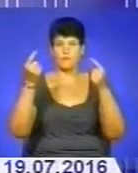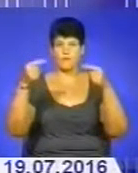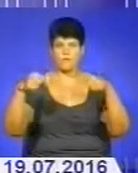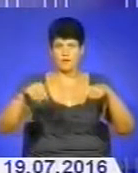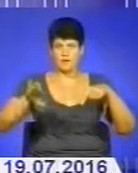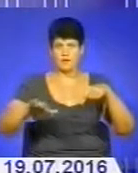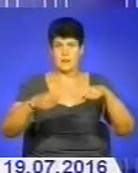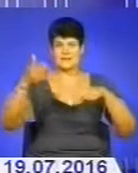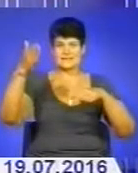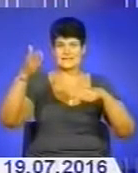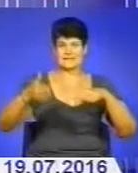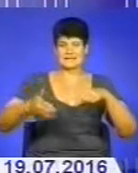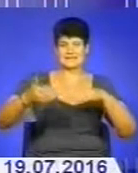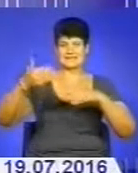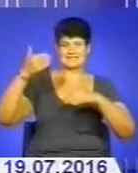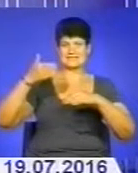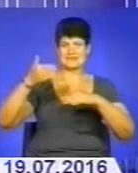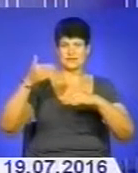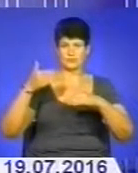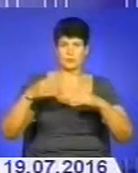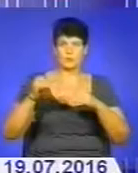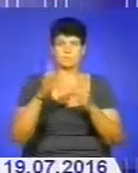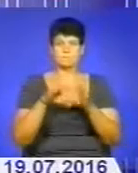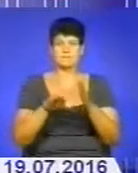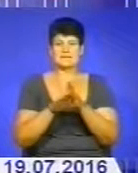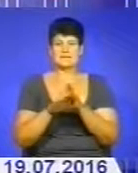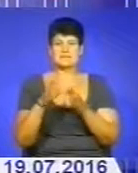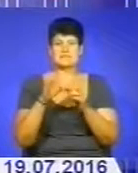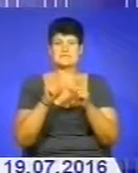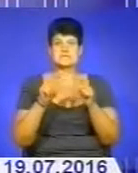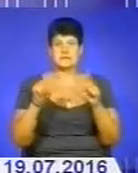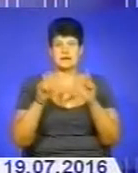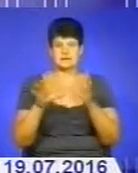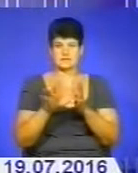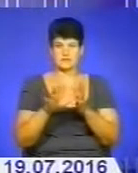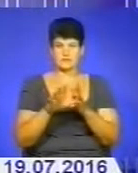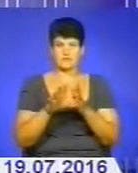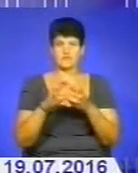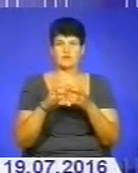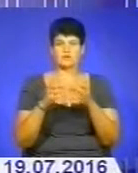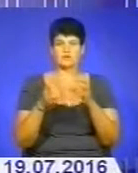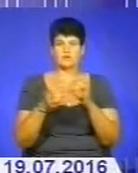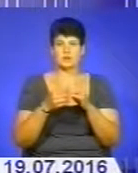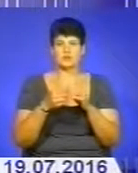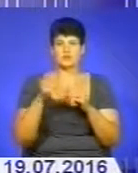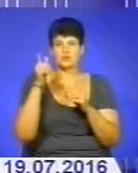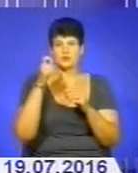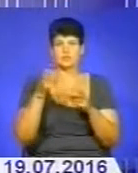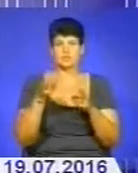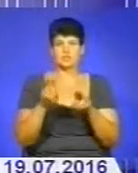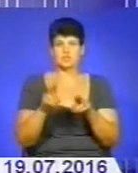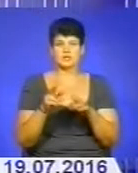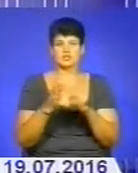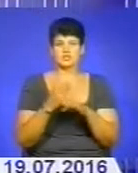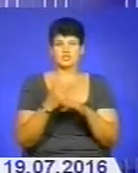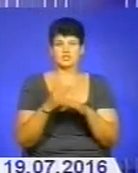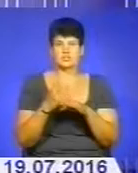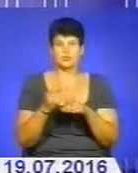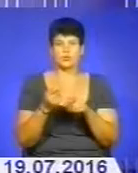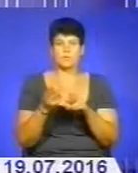стіни. Під тасонатами пісень. В результаті три вулиці частково без світла. Оперативно вирішуємо, щоб